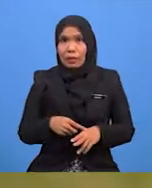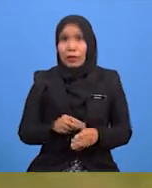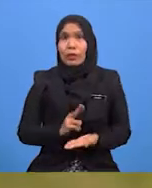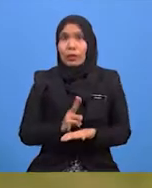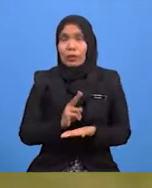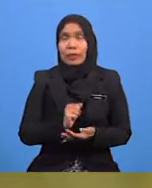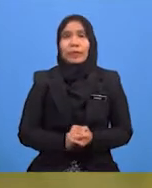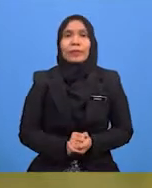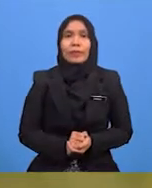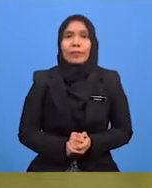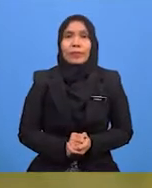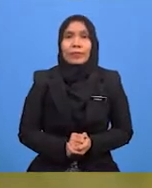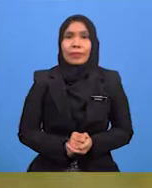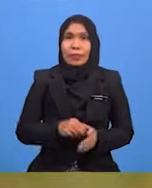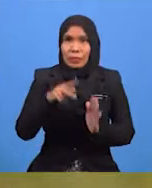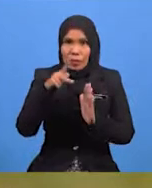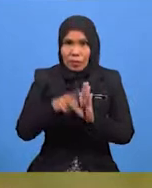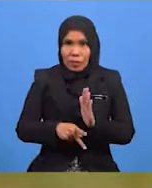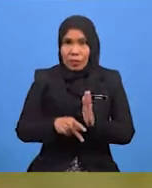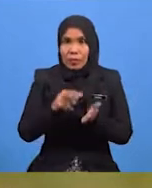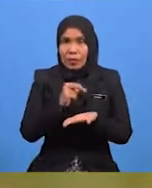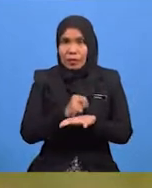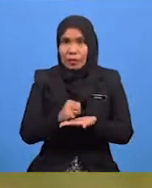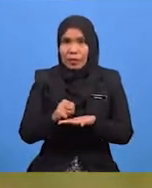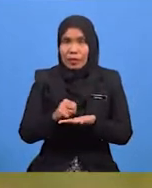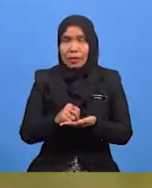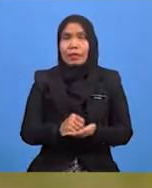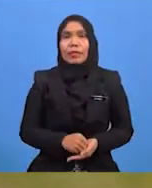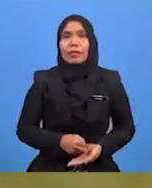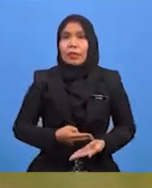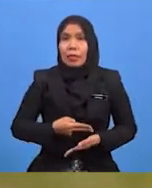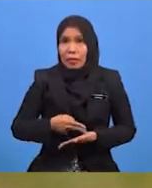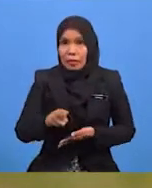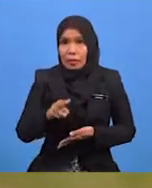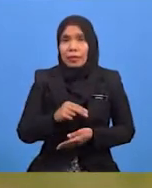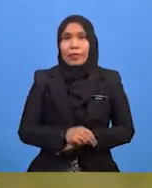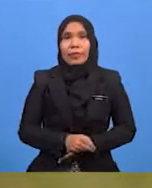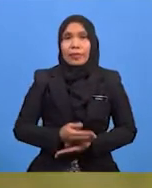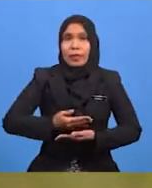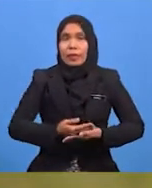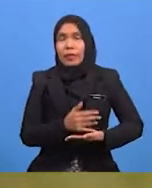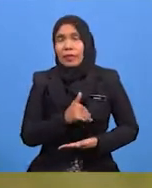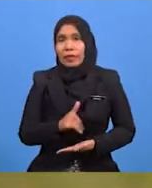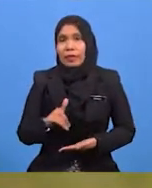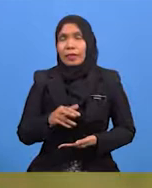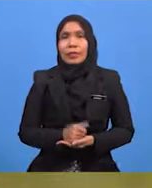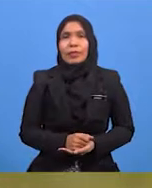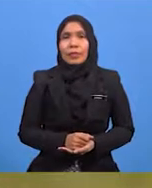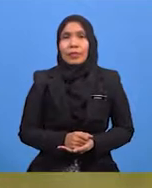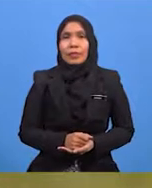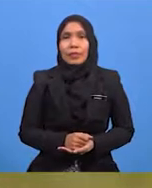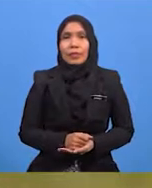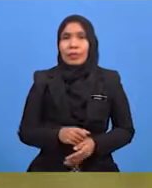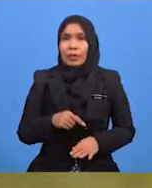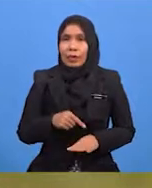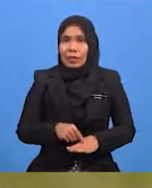Huraiannya ialah penyajak menghantar anaknya menghirup udara kehidupan